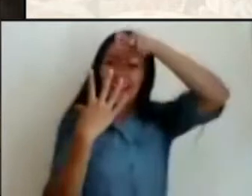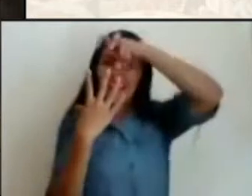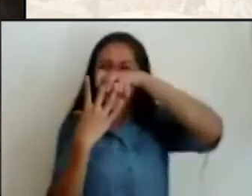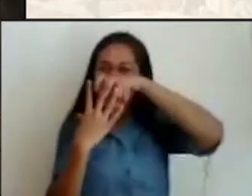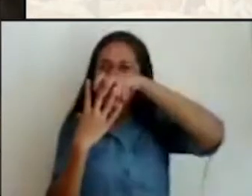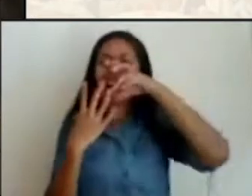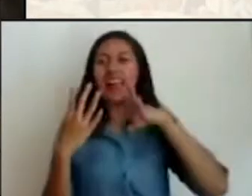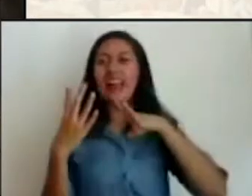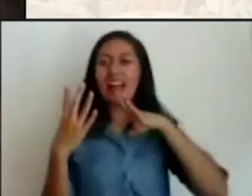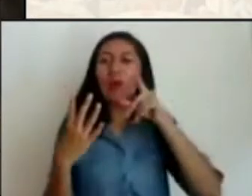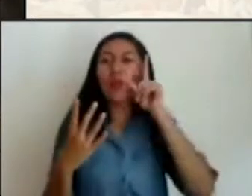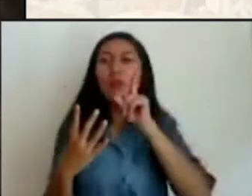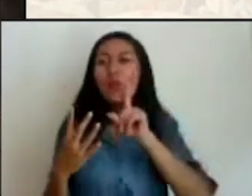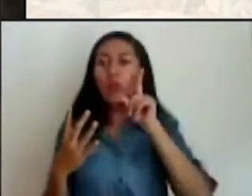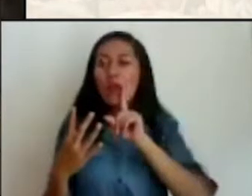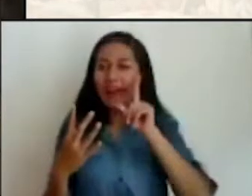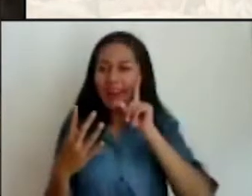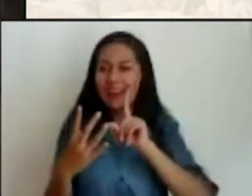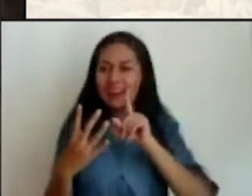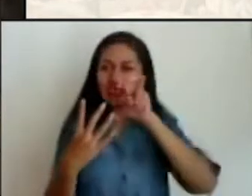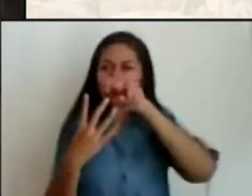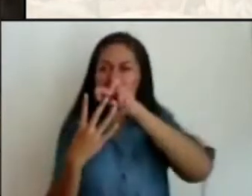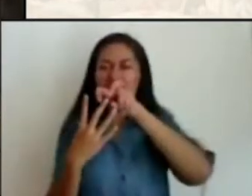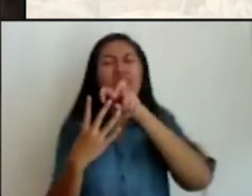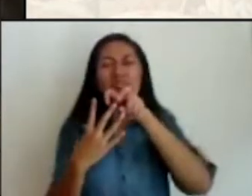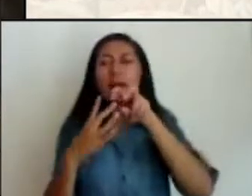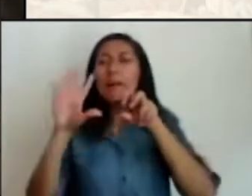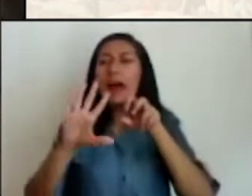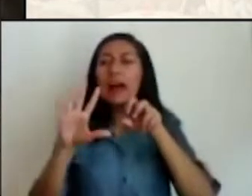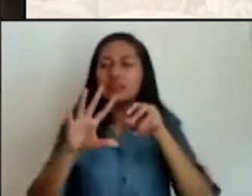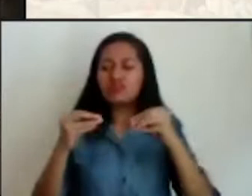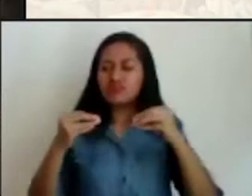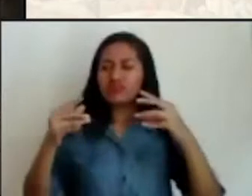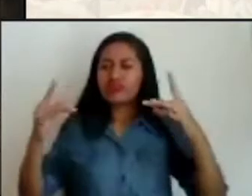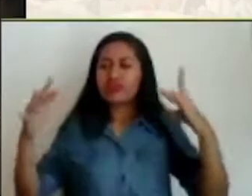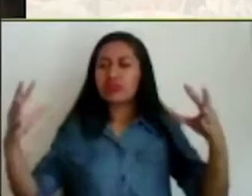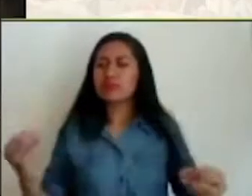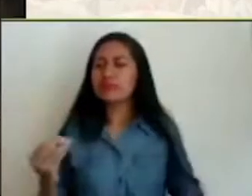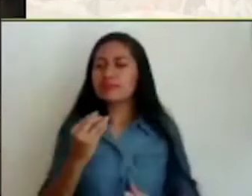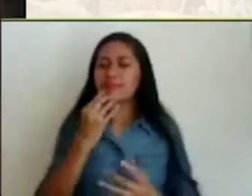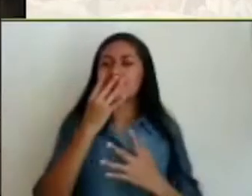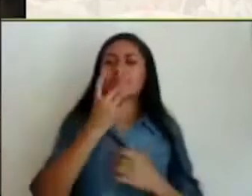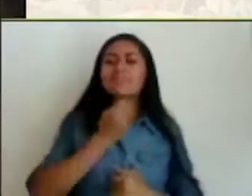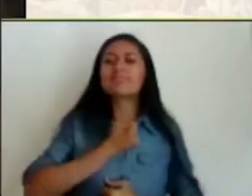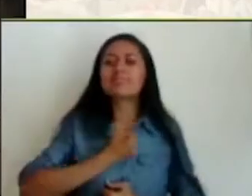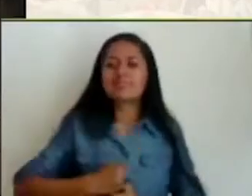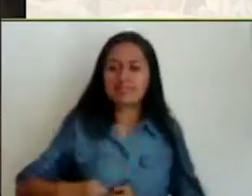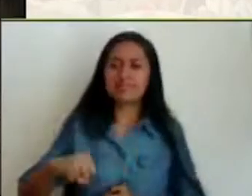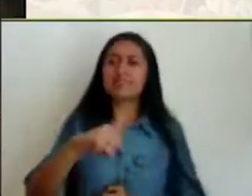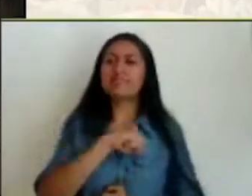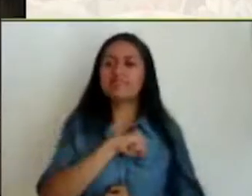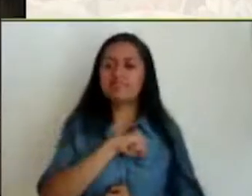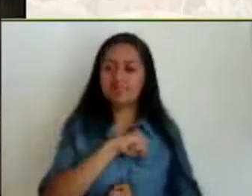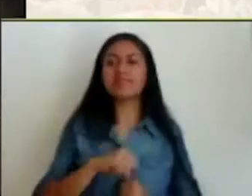y la parte médica con los suaves olores que son salutíferos. Nella circostanza, la